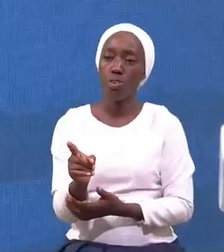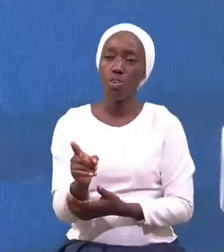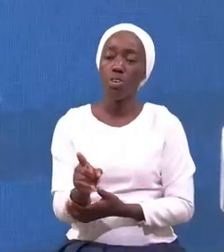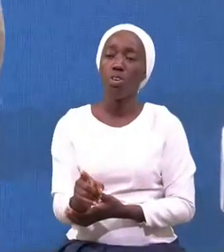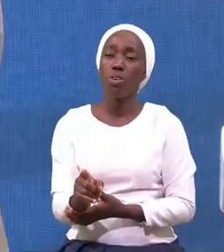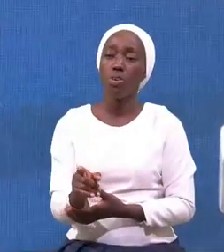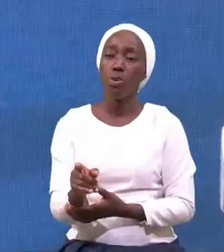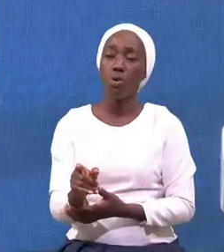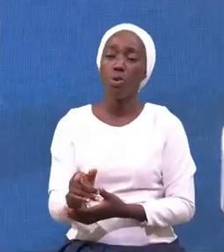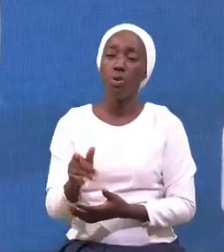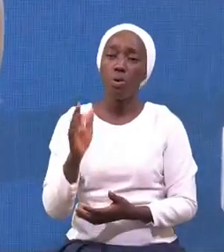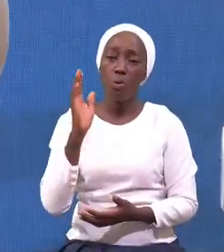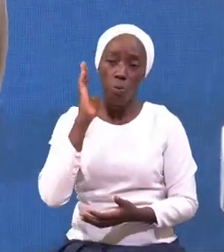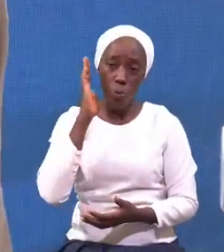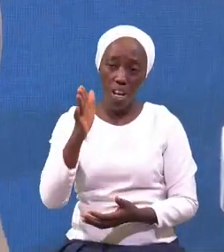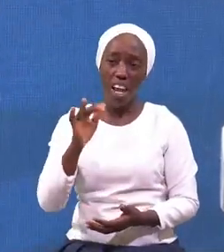l'ai.